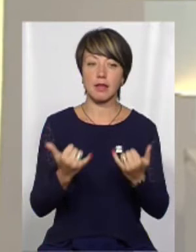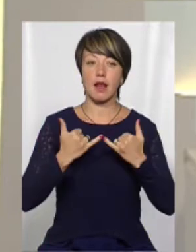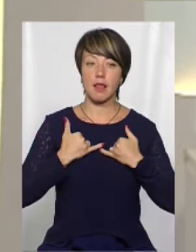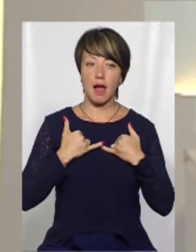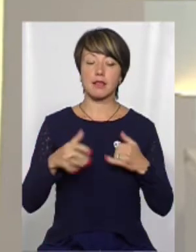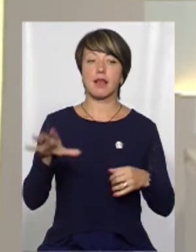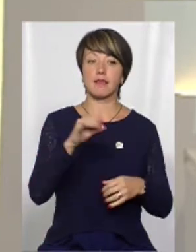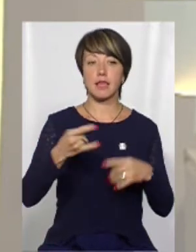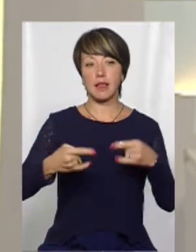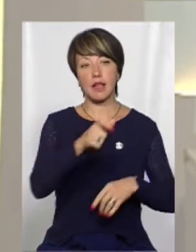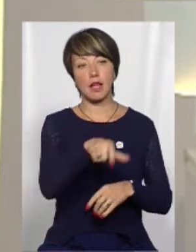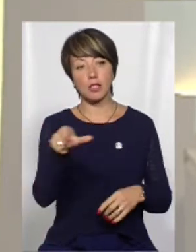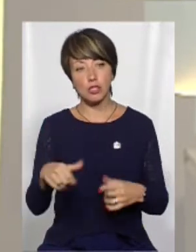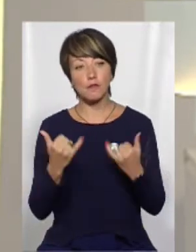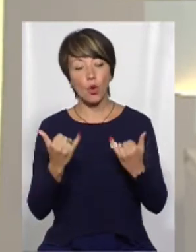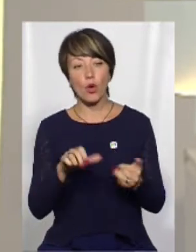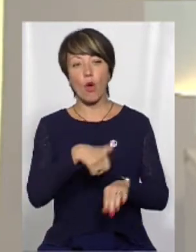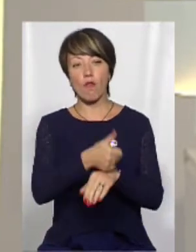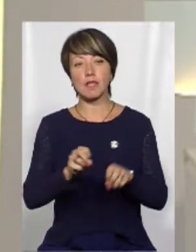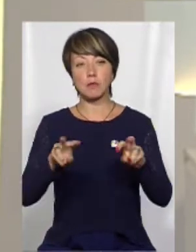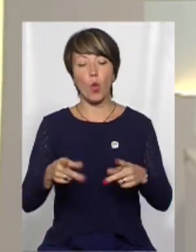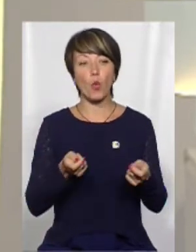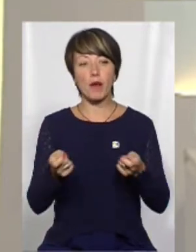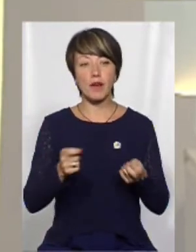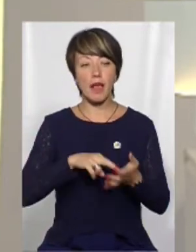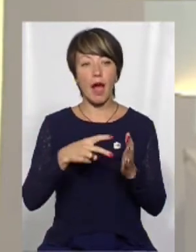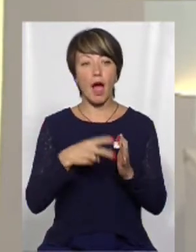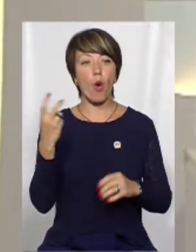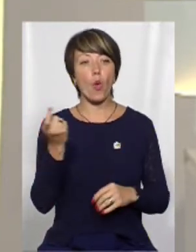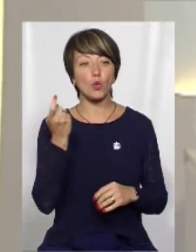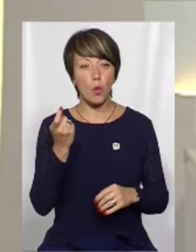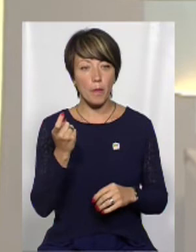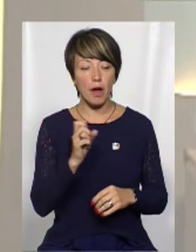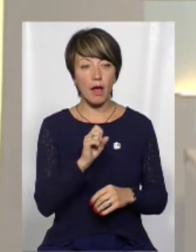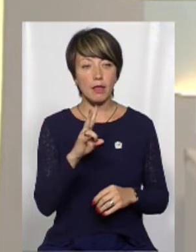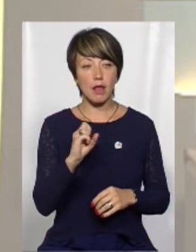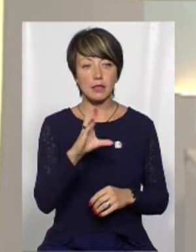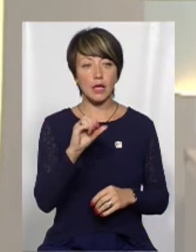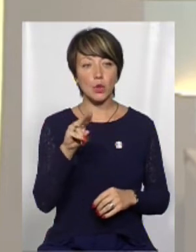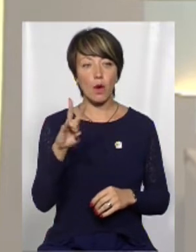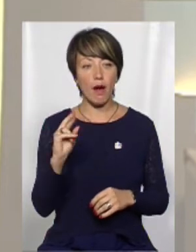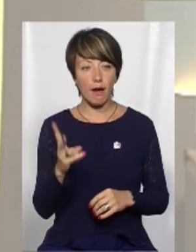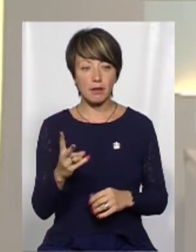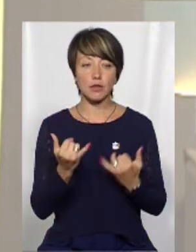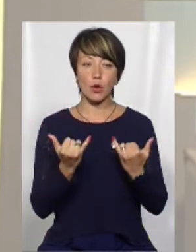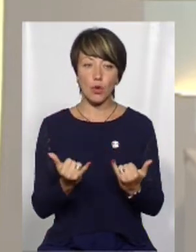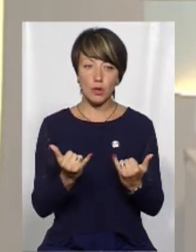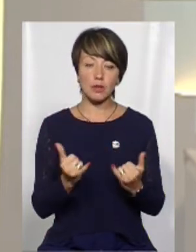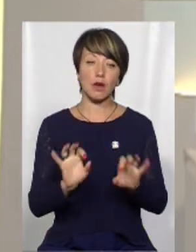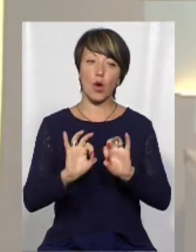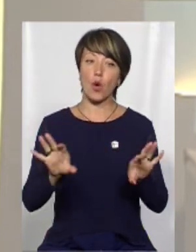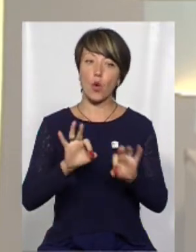всіх телеглядачів сьогодні головний спеціаліст управління економіки Анна Сандуляк сьогодні в ефірі «Твого